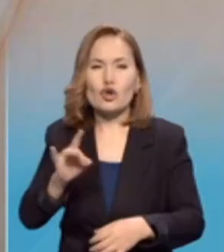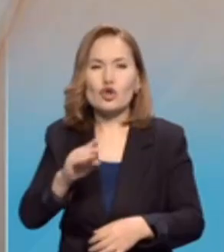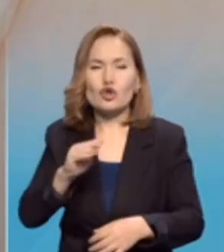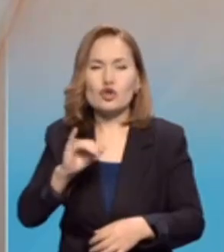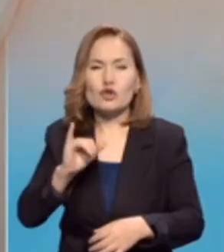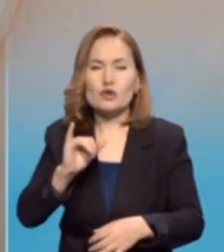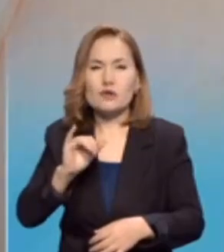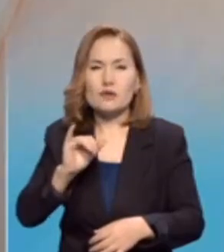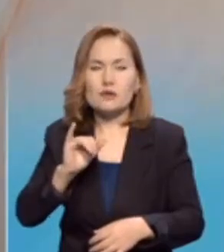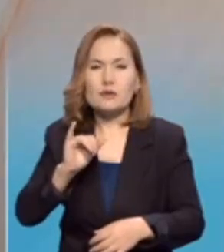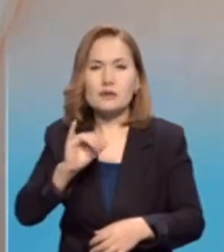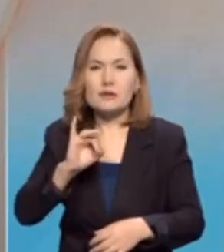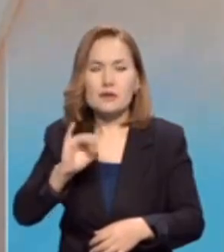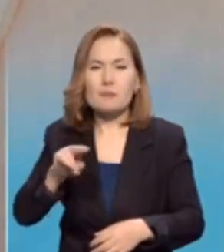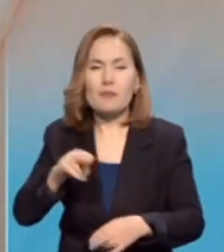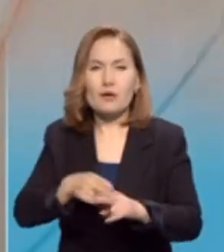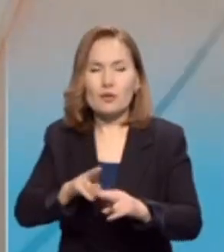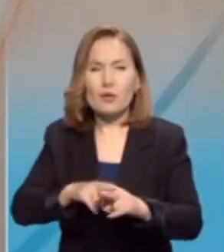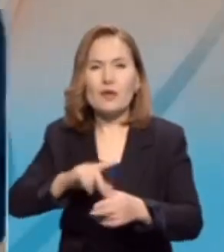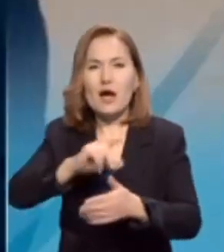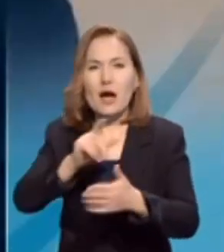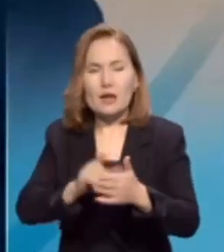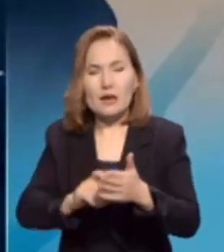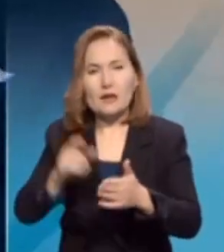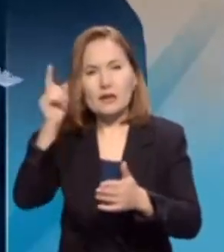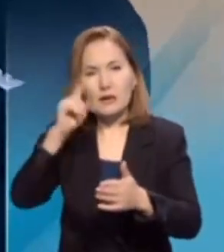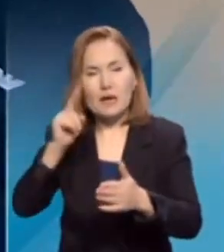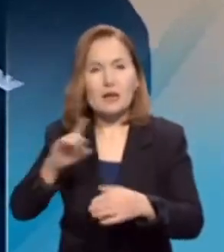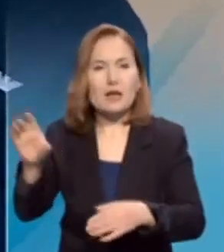Субатаның Адам ата мен Хауа анамыз туралы хикаяларды